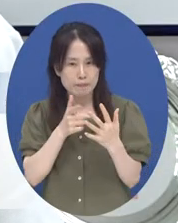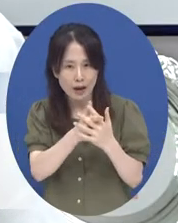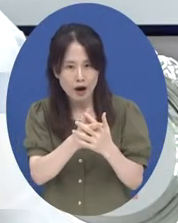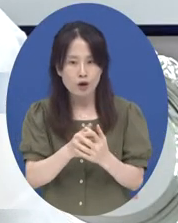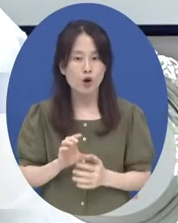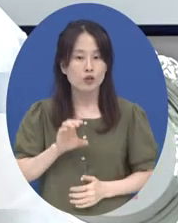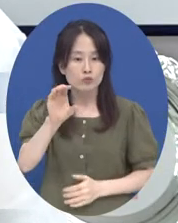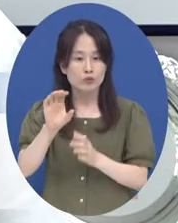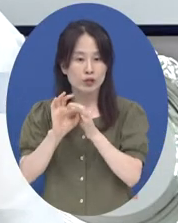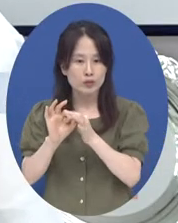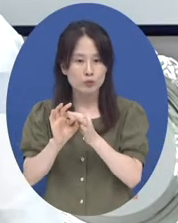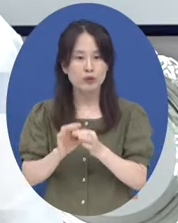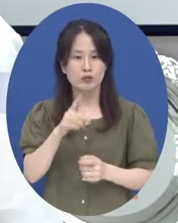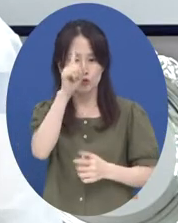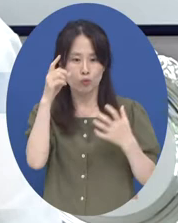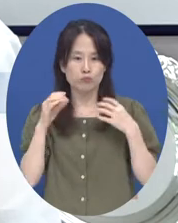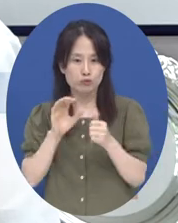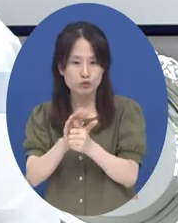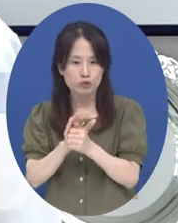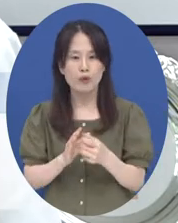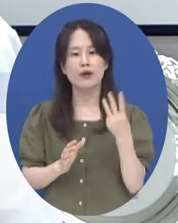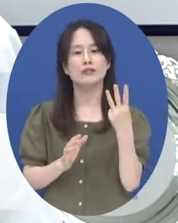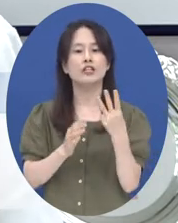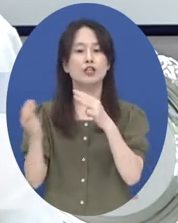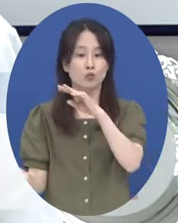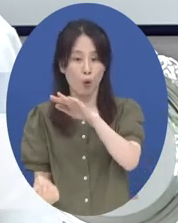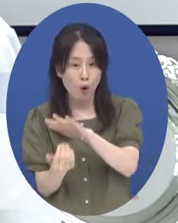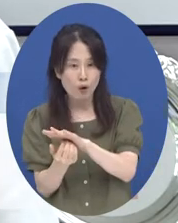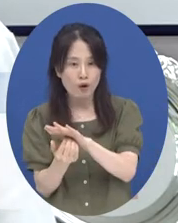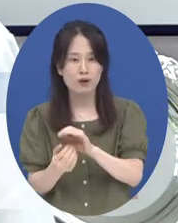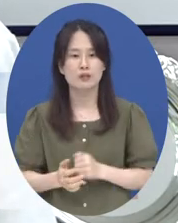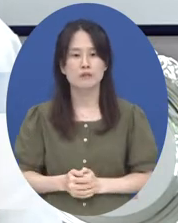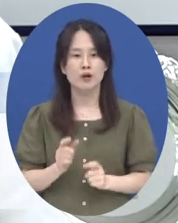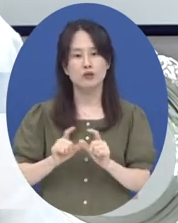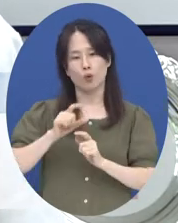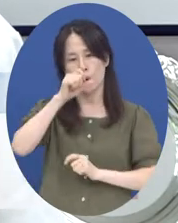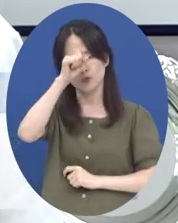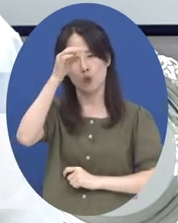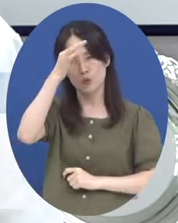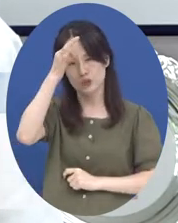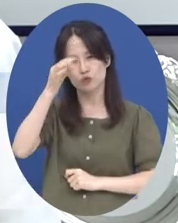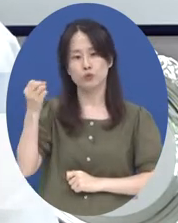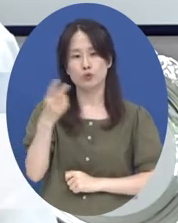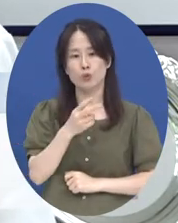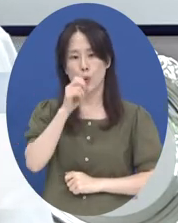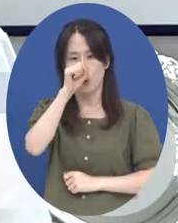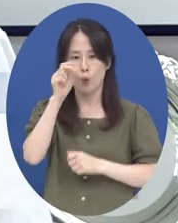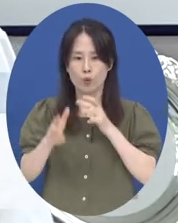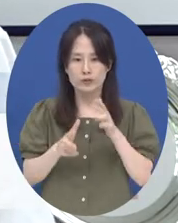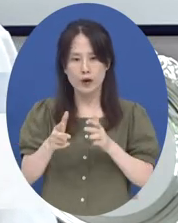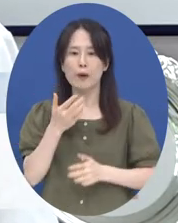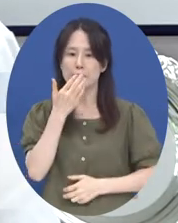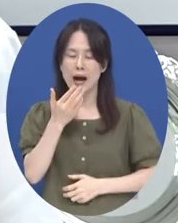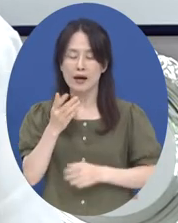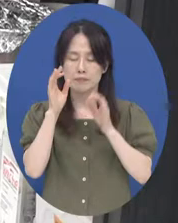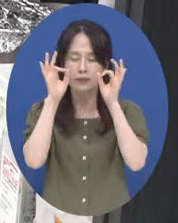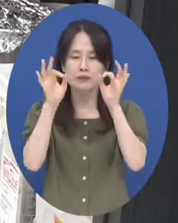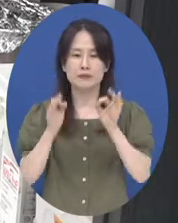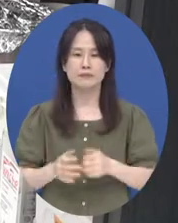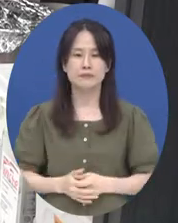투자를 통해서 그 정부 지원까지 이렇게 삼박자가 이루어진다면은 더 좋은 기술로 그리고 더 좋은 사업화가 가능할 거라고 보고